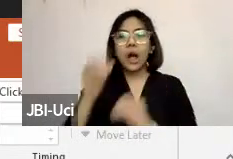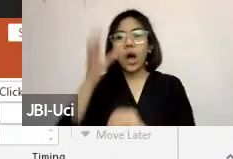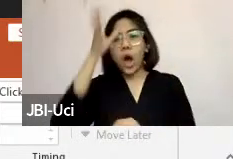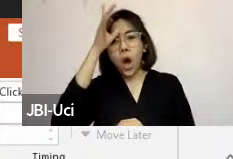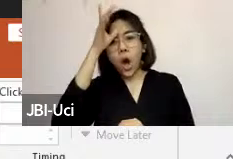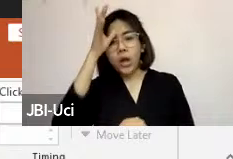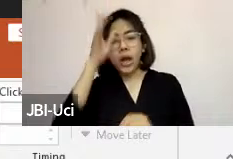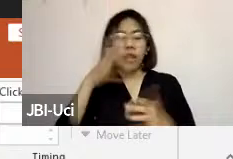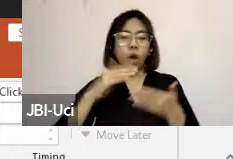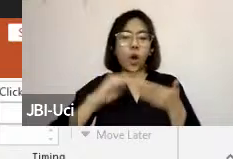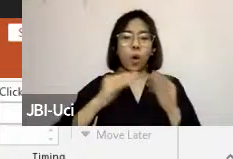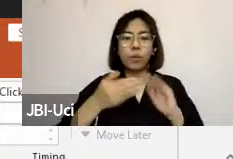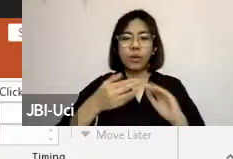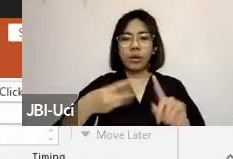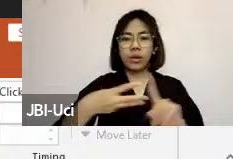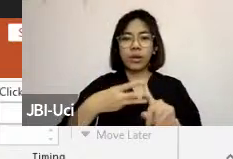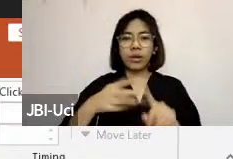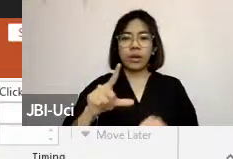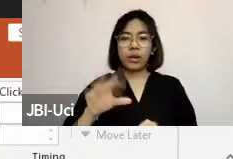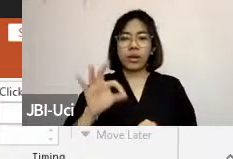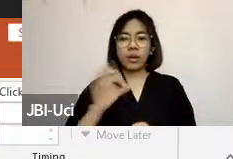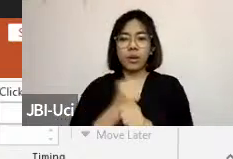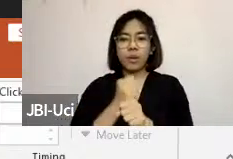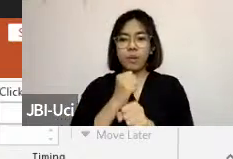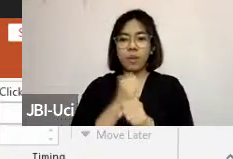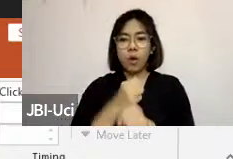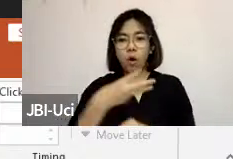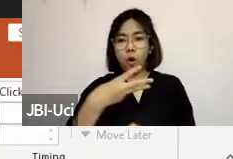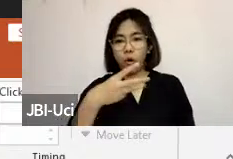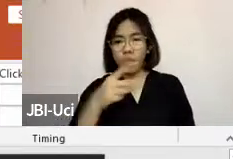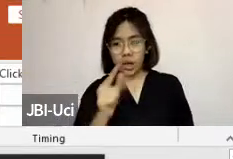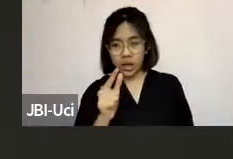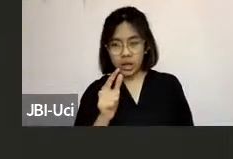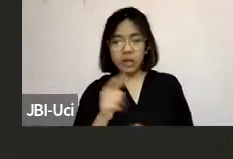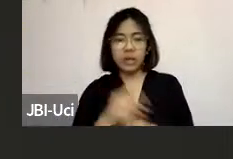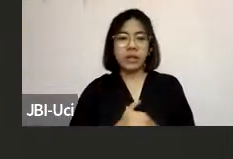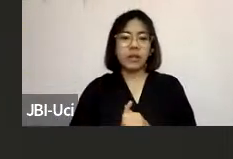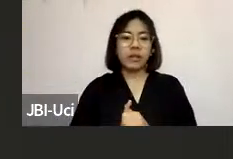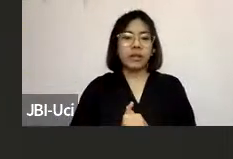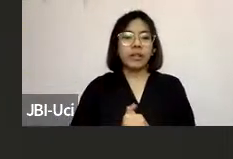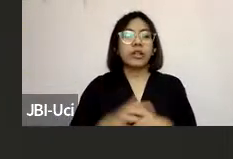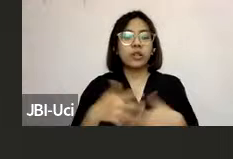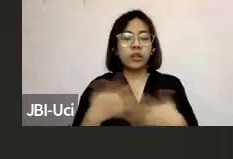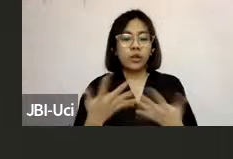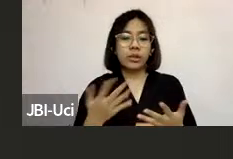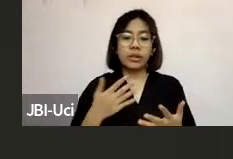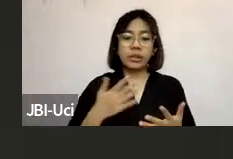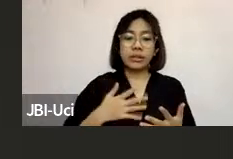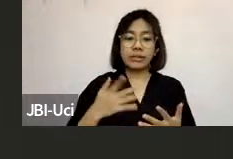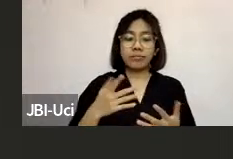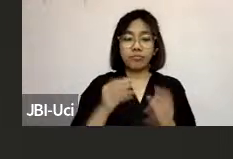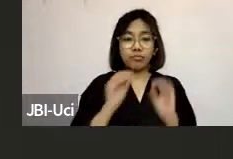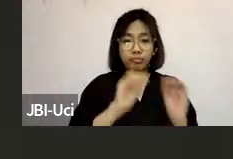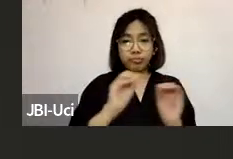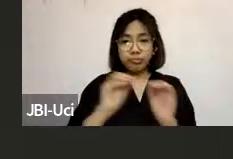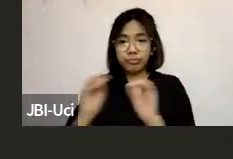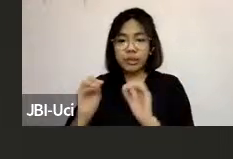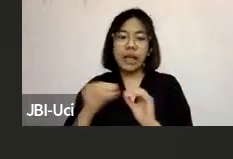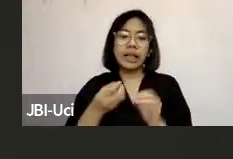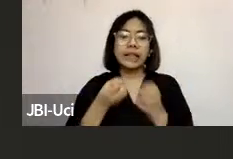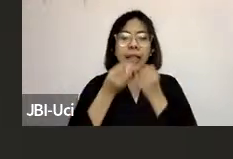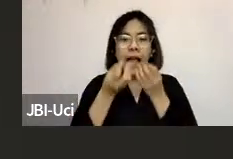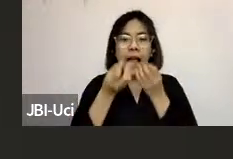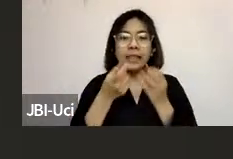diantara kegiatan yang dilakukan itu adalah memberikan literasi tentang